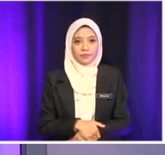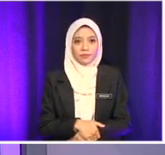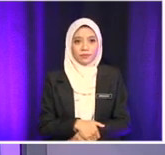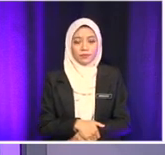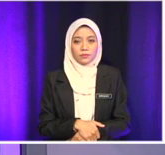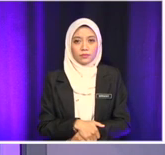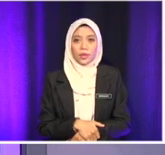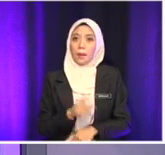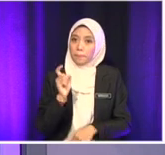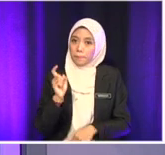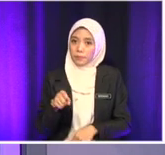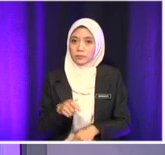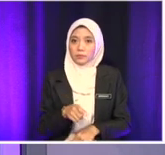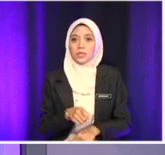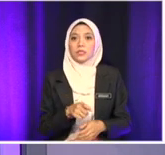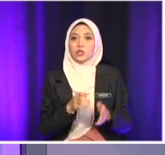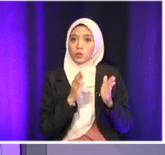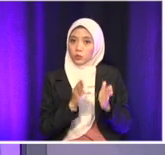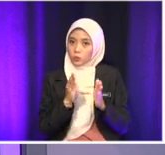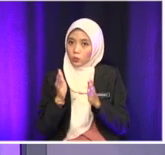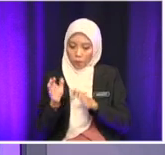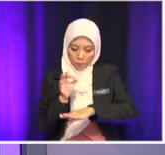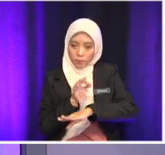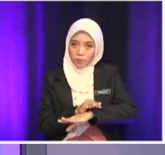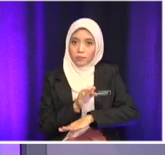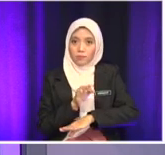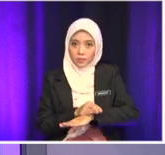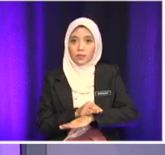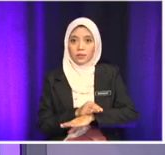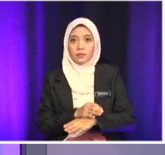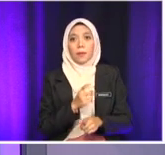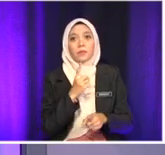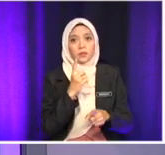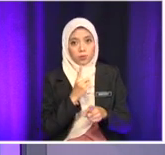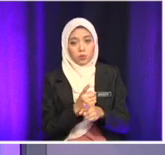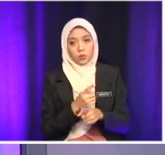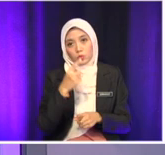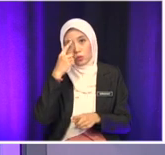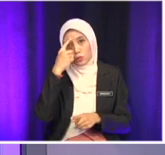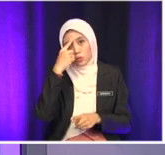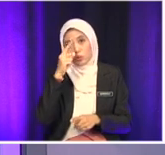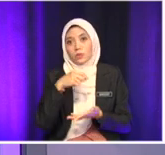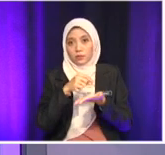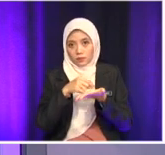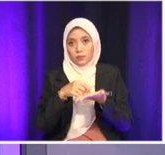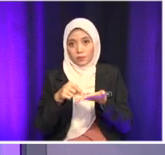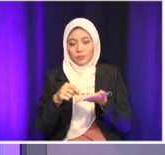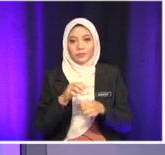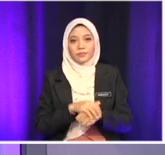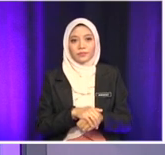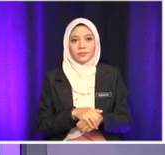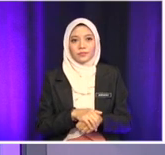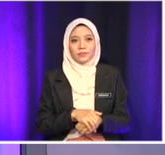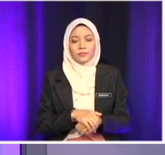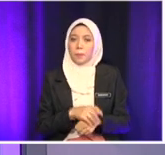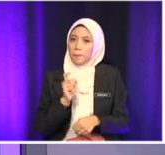seterusnya urus masa dengan baik supaya tidak berlakus tidak cukup masuk untuk menjawab dan akhir sekali banyak